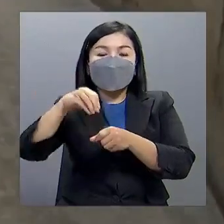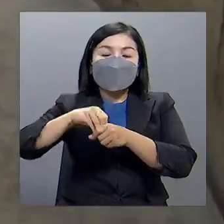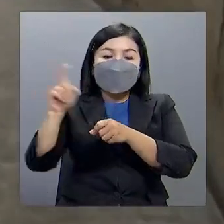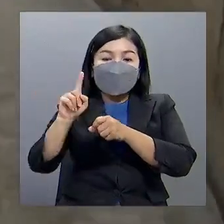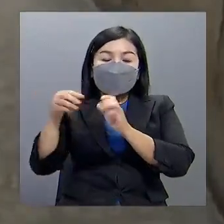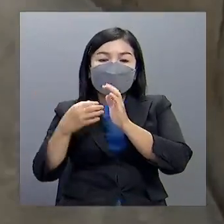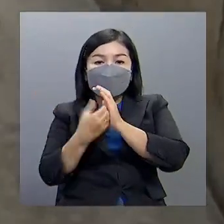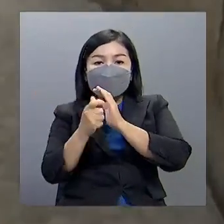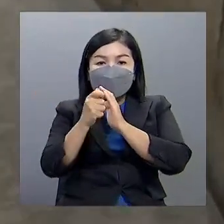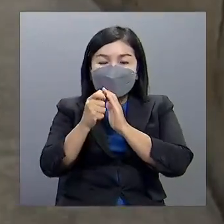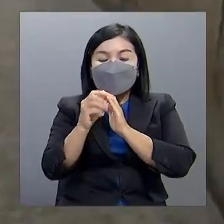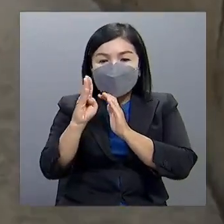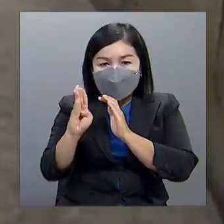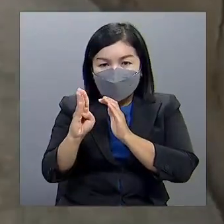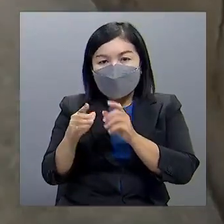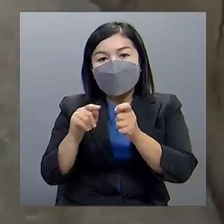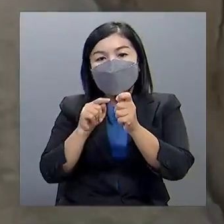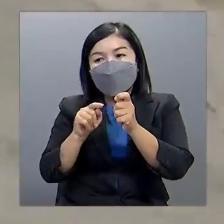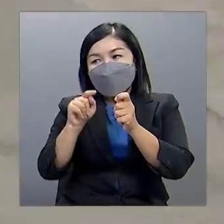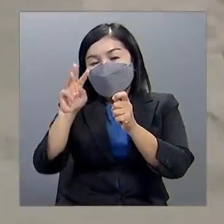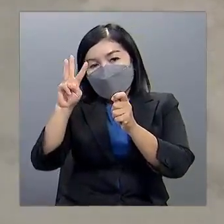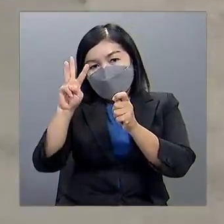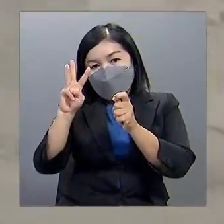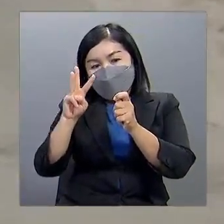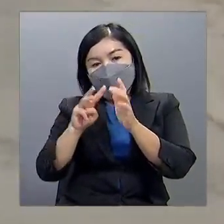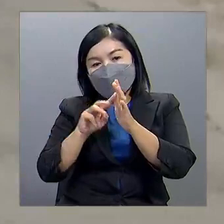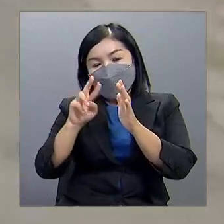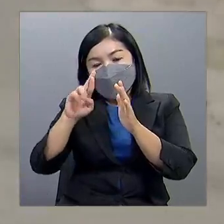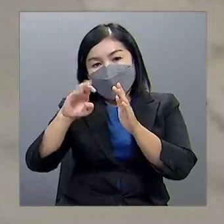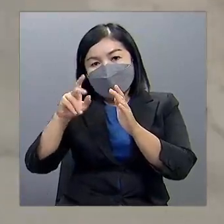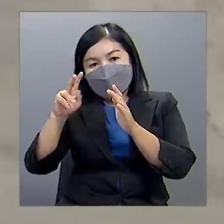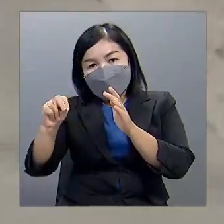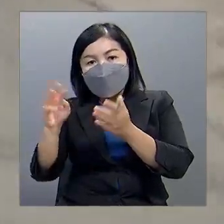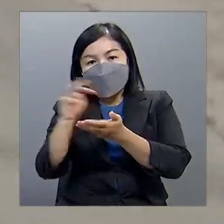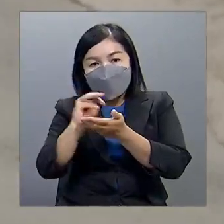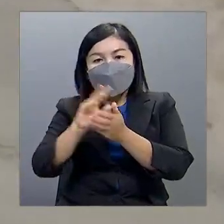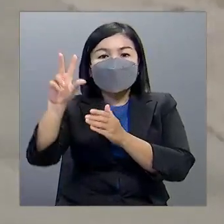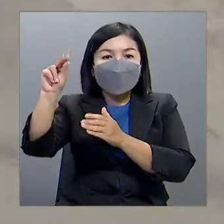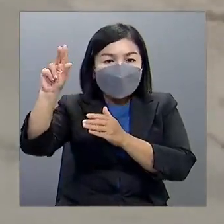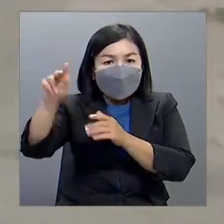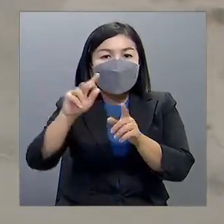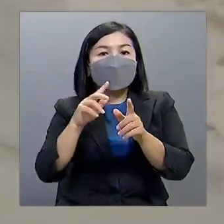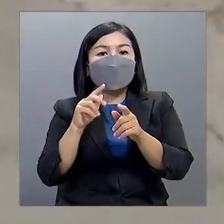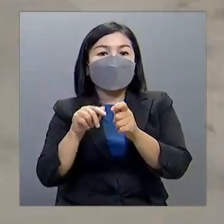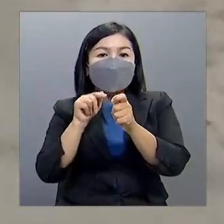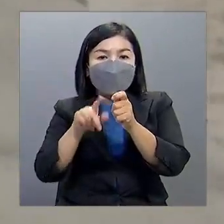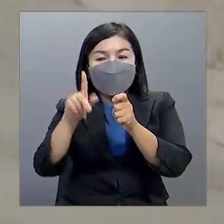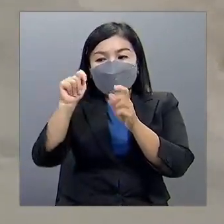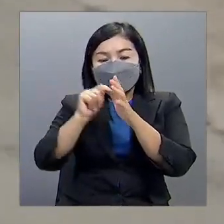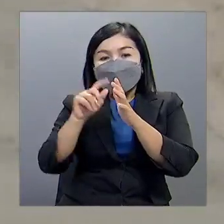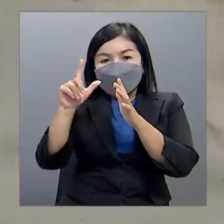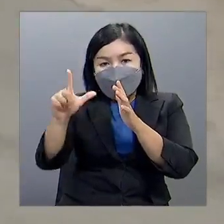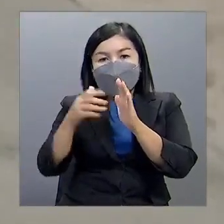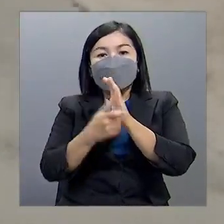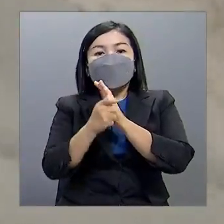ตามราบสว่างวีระวงศ์ลำเซปกในอำเภอม่วงสามสิบดอนมดแดงตาลสุมจังหวัดอุบลราชธานีและลำ